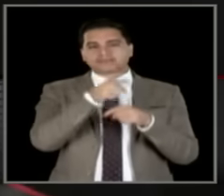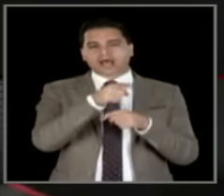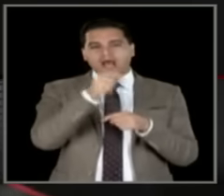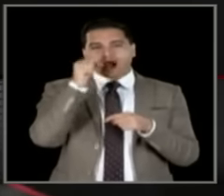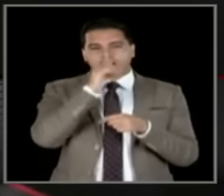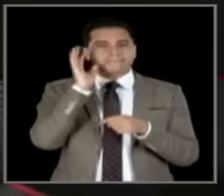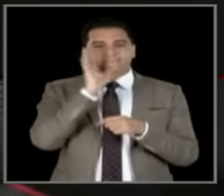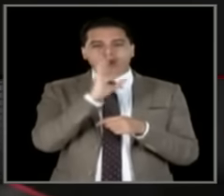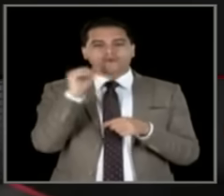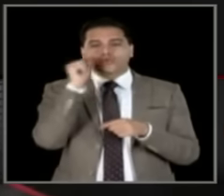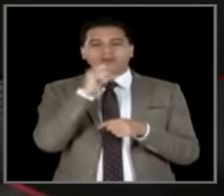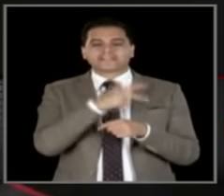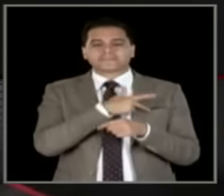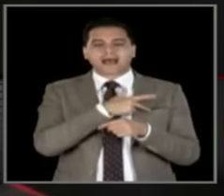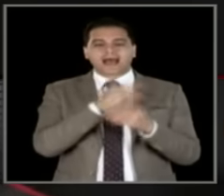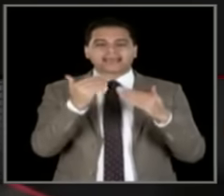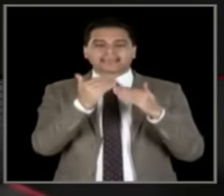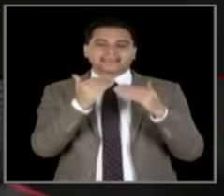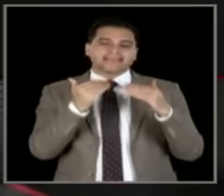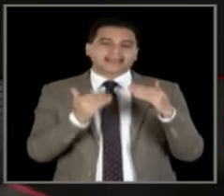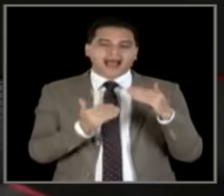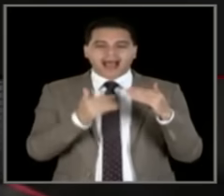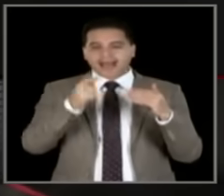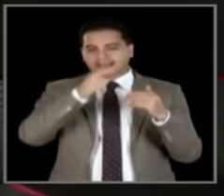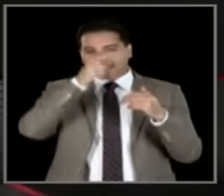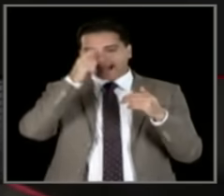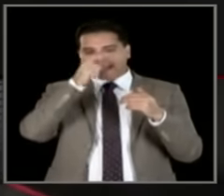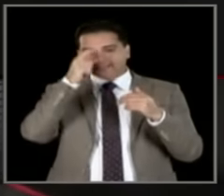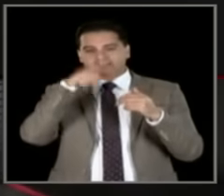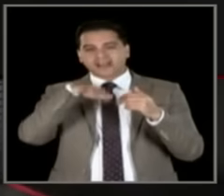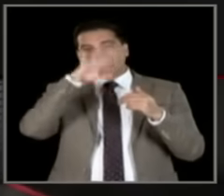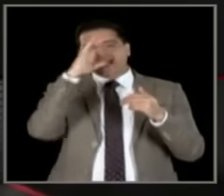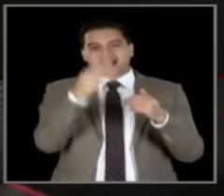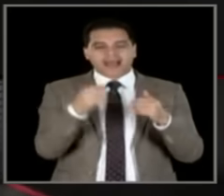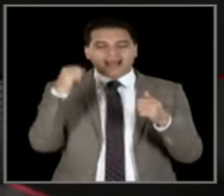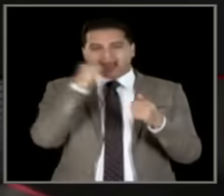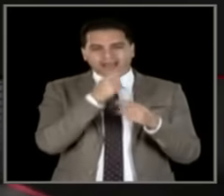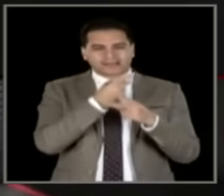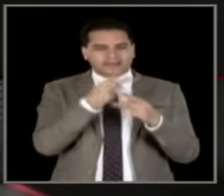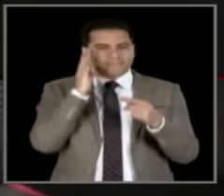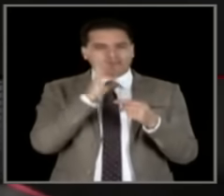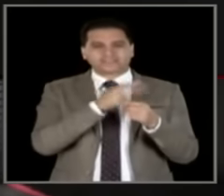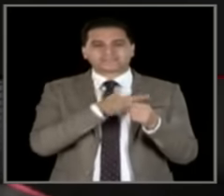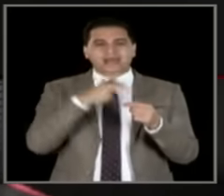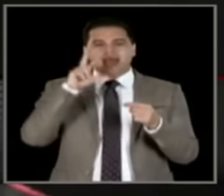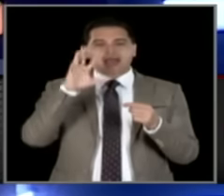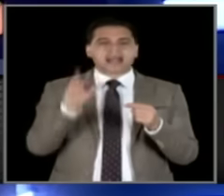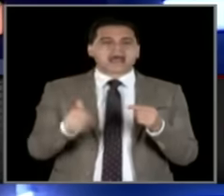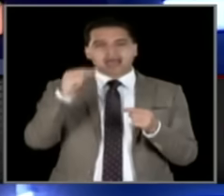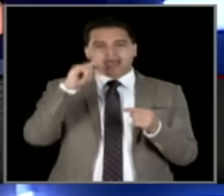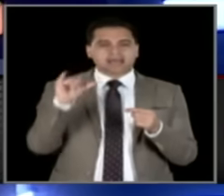من أعظم المطربين التونسيين، من أعظمهم. الهادي إيه؟